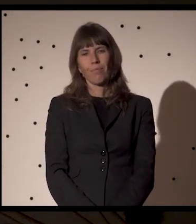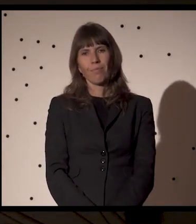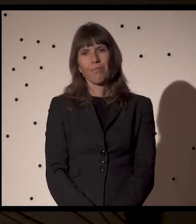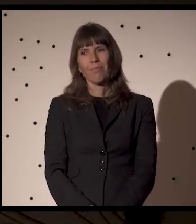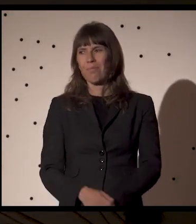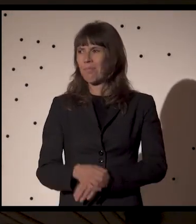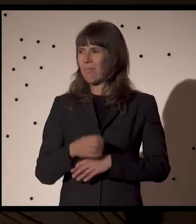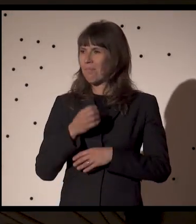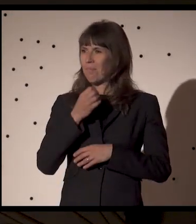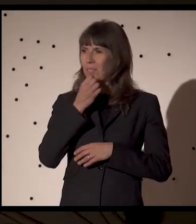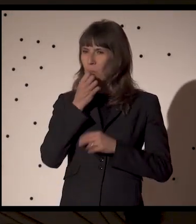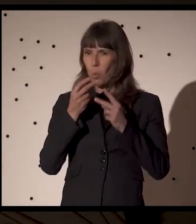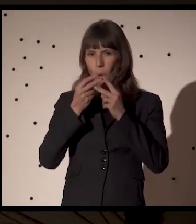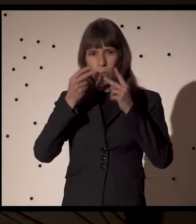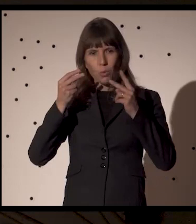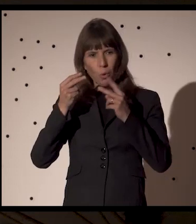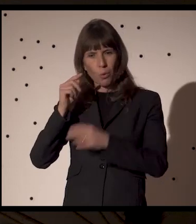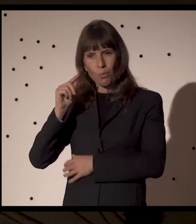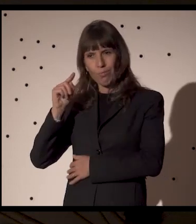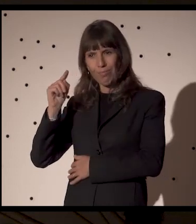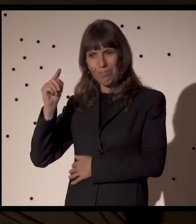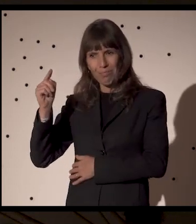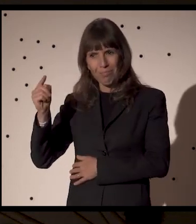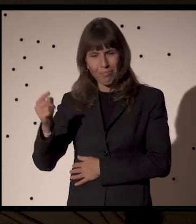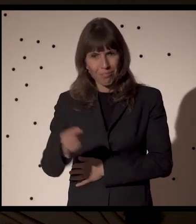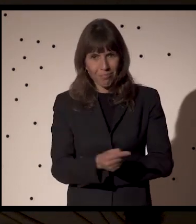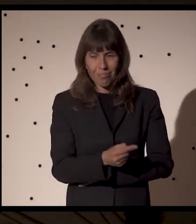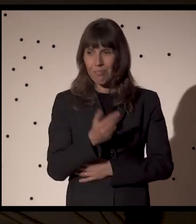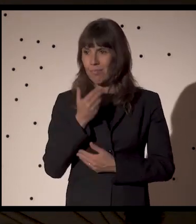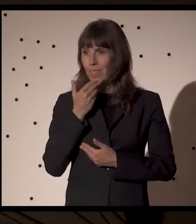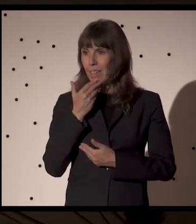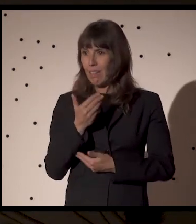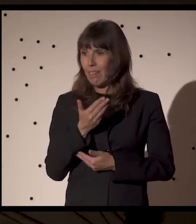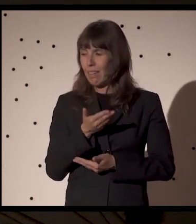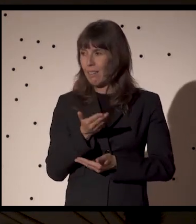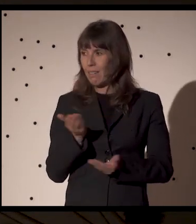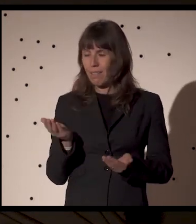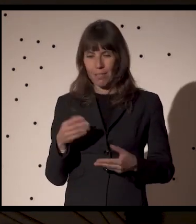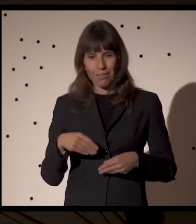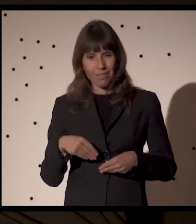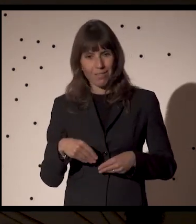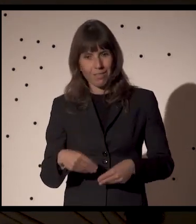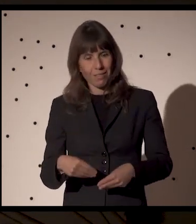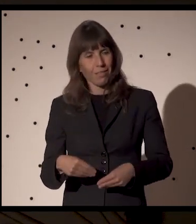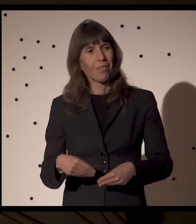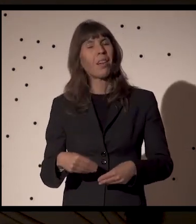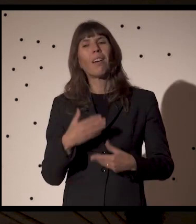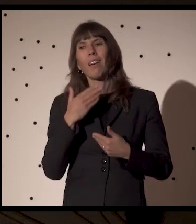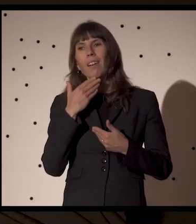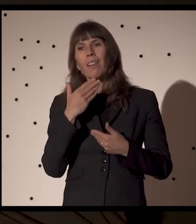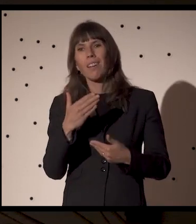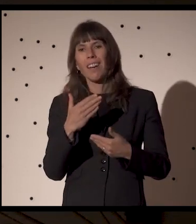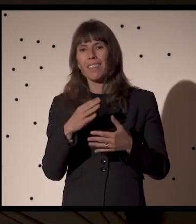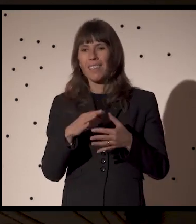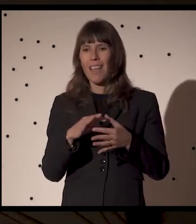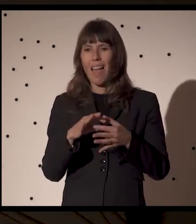Buongiorno a tutti a tutti Grazie di essere qui della amicizia della attenzione